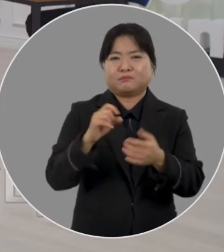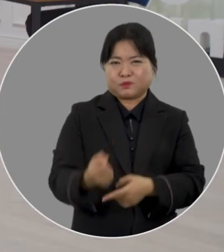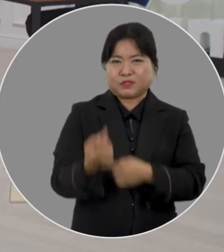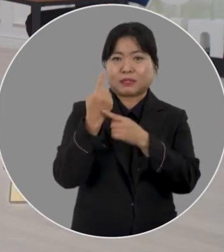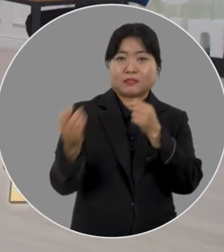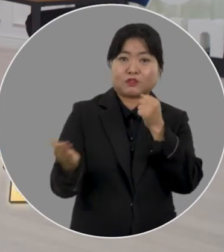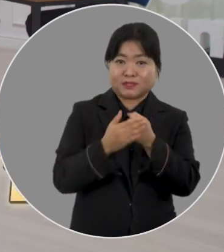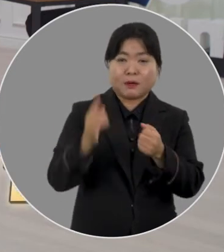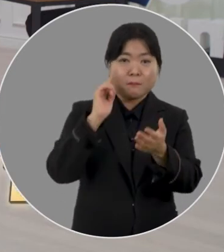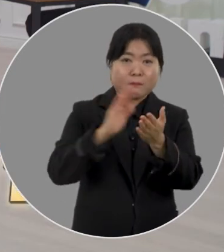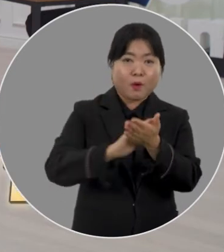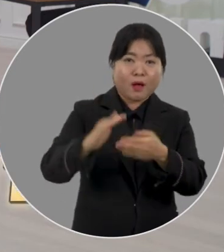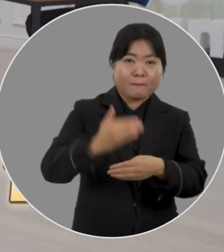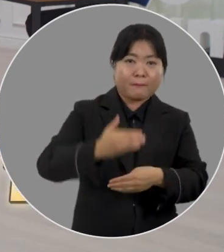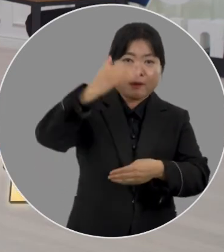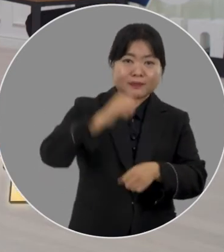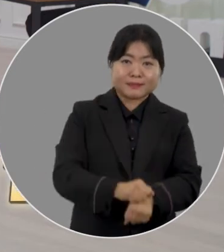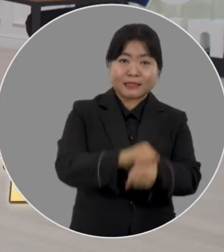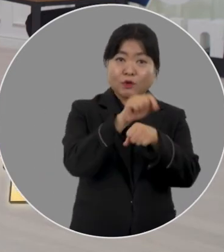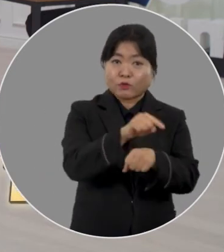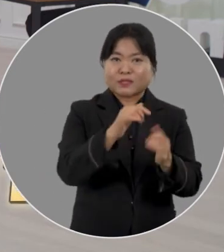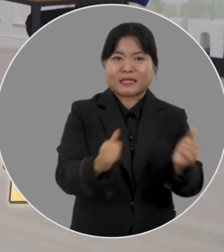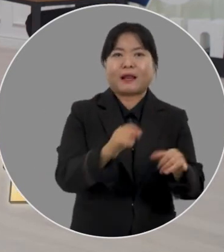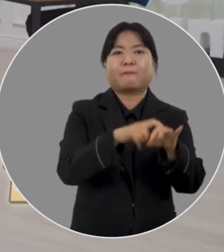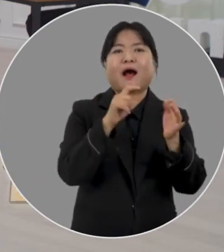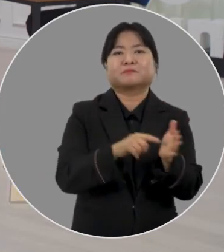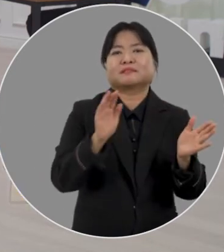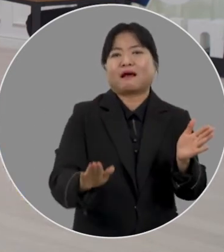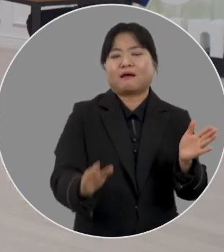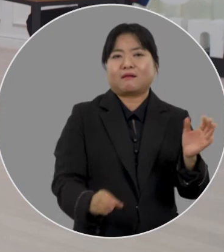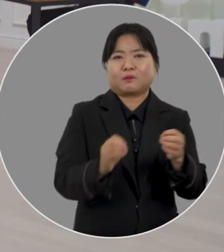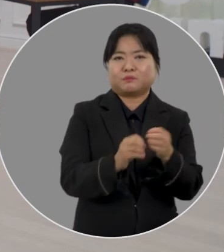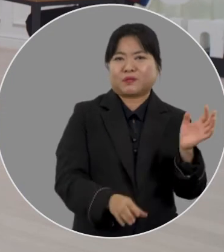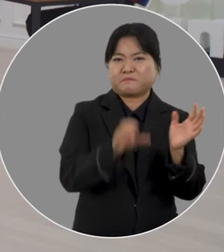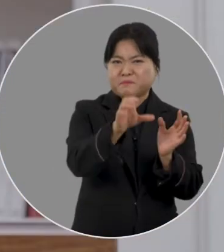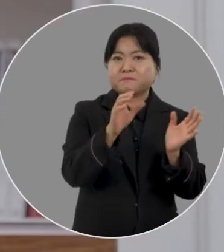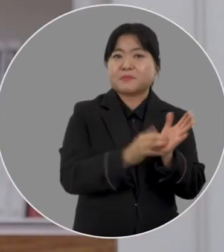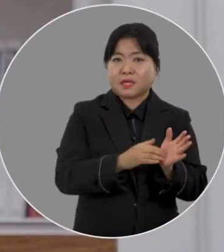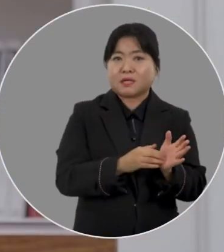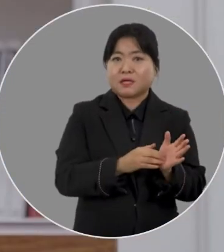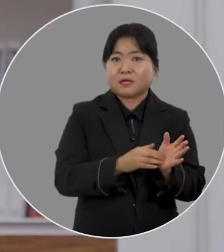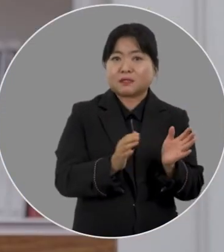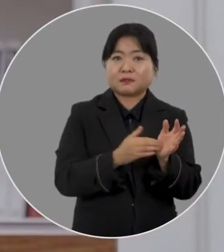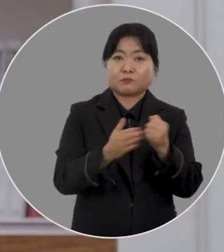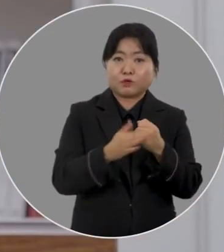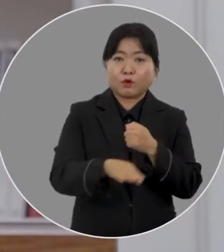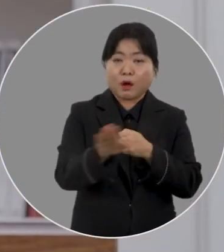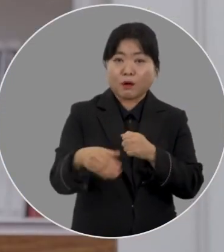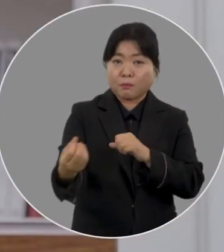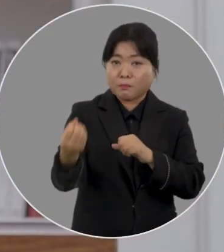것이니 평화의 방벽을 쌓을 것도 인간의 마음이다. 이렇게 선언을 하면서 시작을 해요. 그래서 아까 우리가